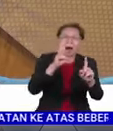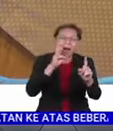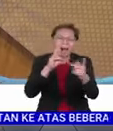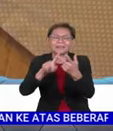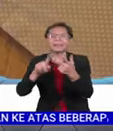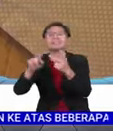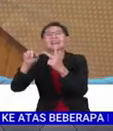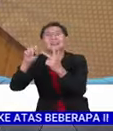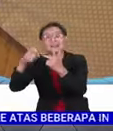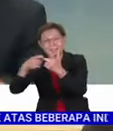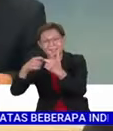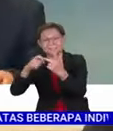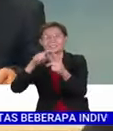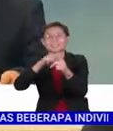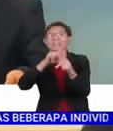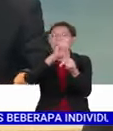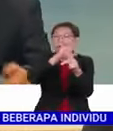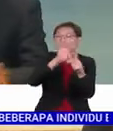apa yang ada sekarang.